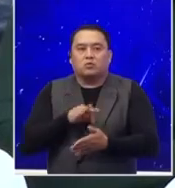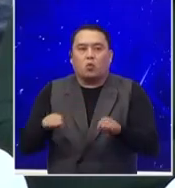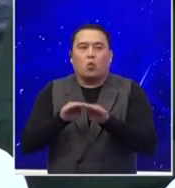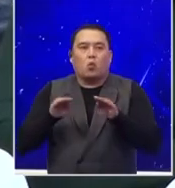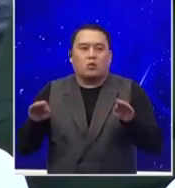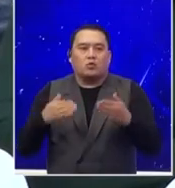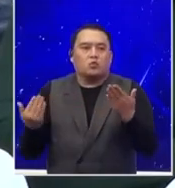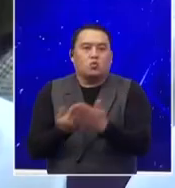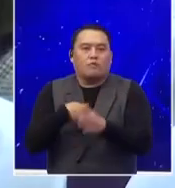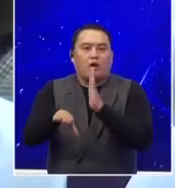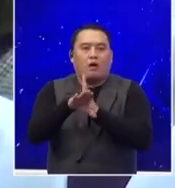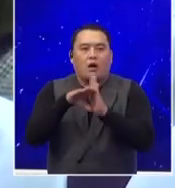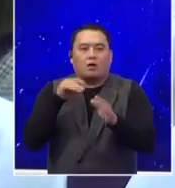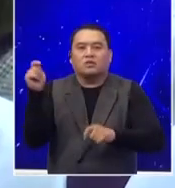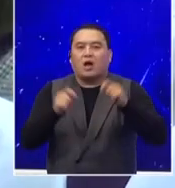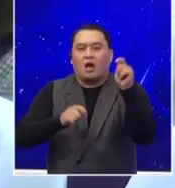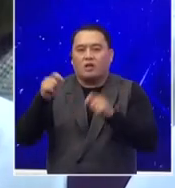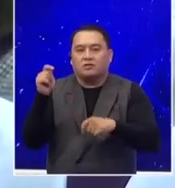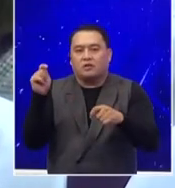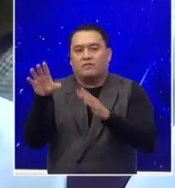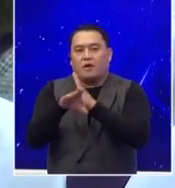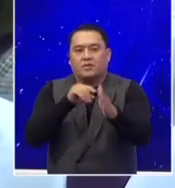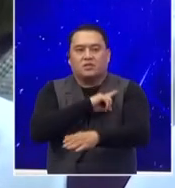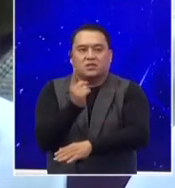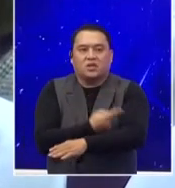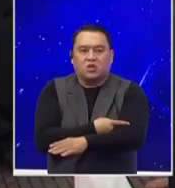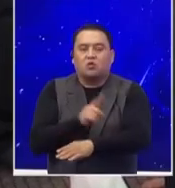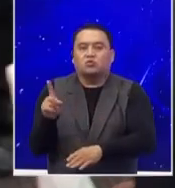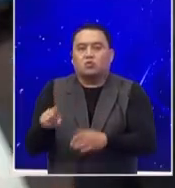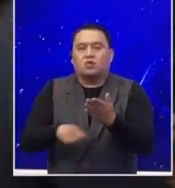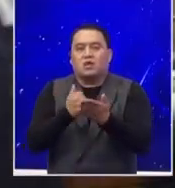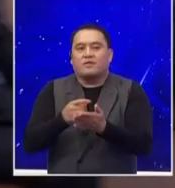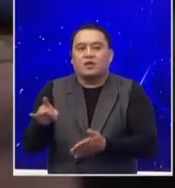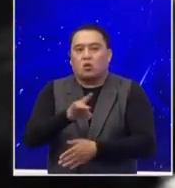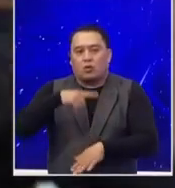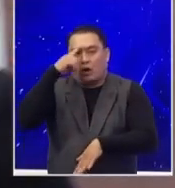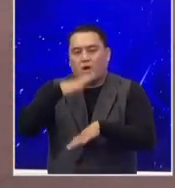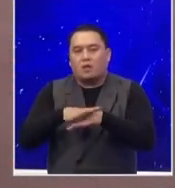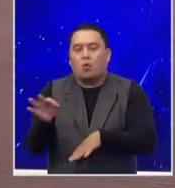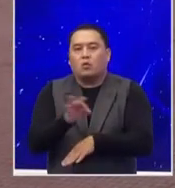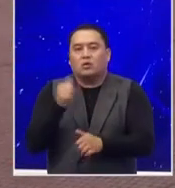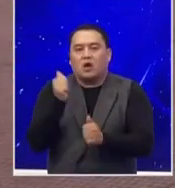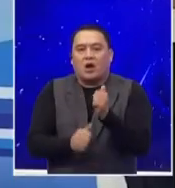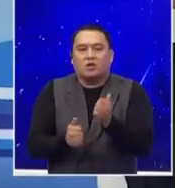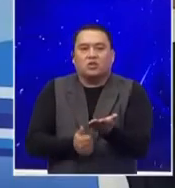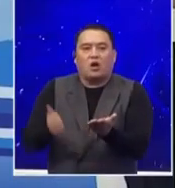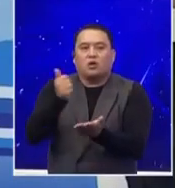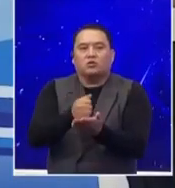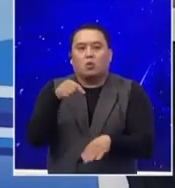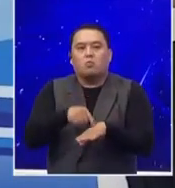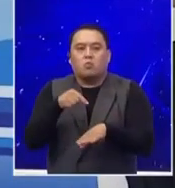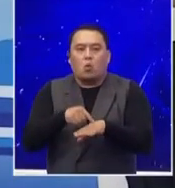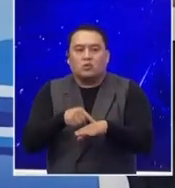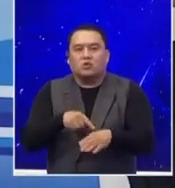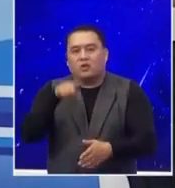уровней. Новое голосование делегатов встречи определит сильнейших. Как отметил глава региона Амандык Баталов, каждый кандидат должен осознавать всю